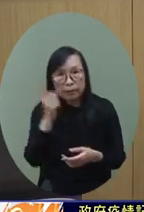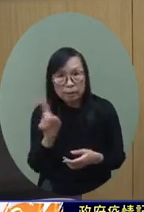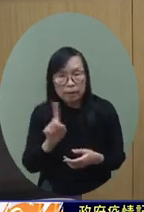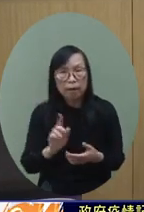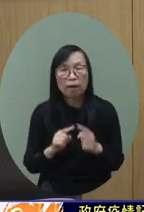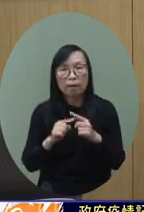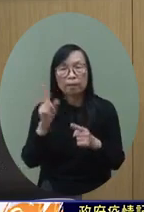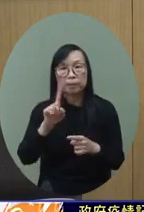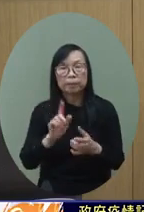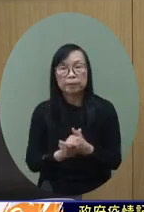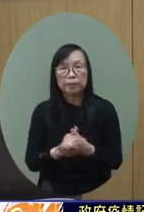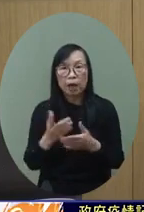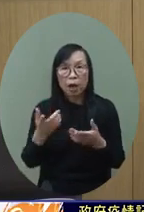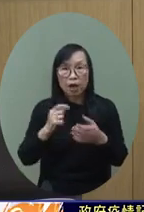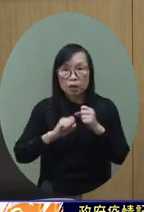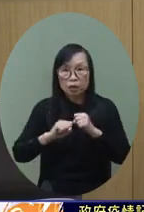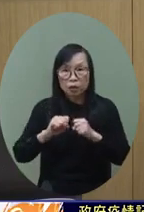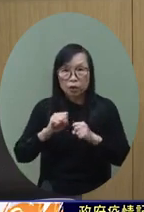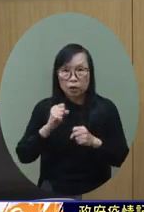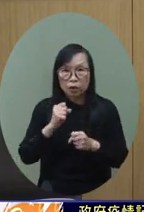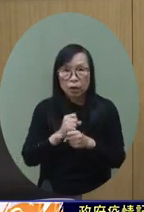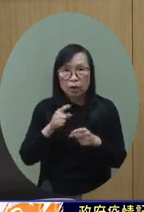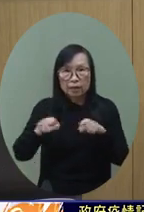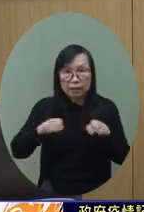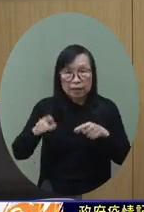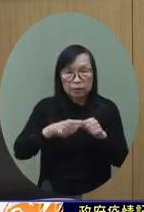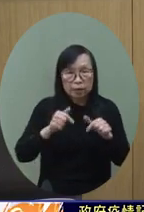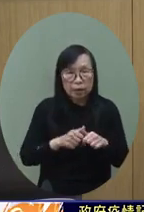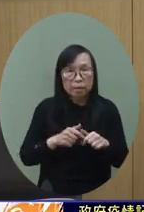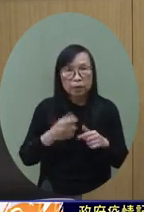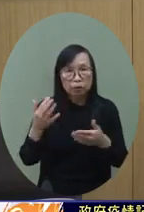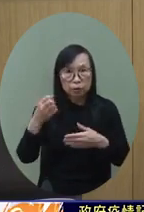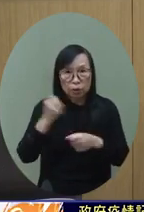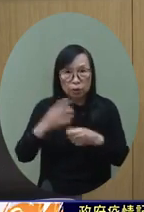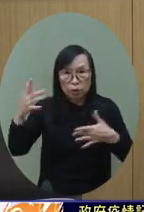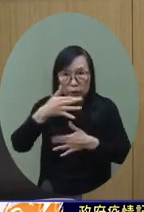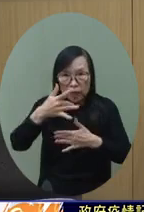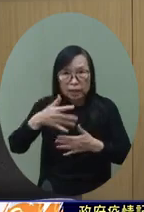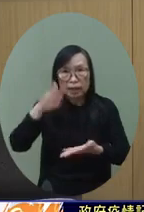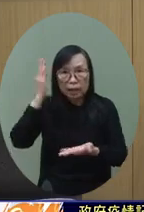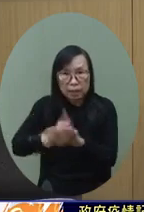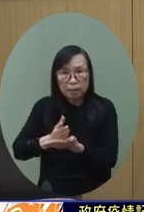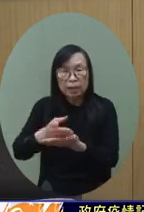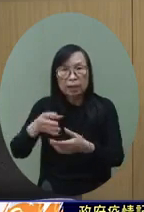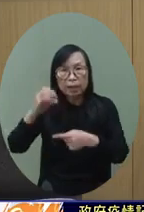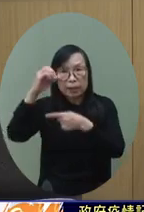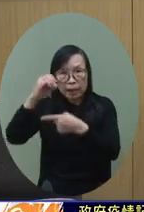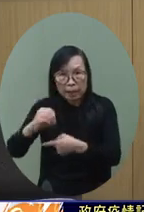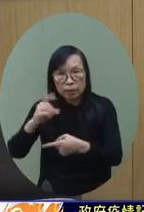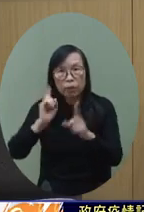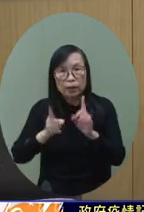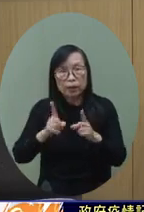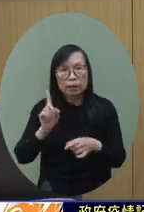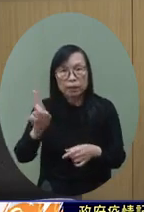埋嗰個會做到幾時？嗰、那個指揮中心會暫停運作，即係有冇一個指標？譬如話即係清零做幾多日或者點